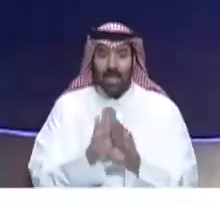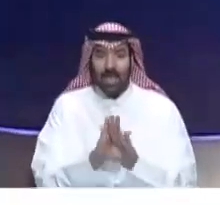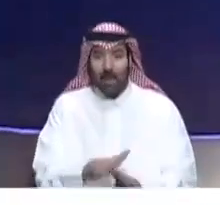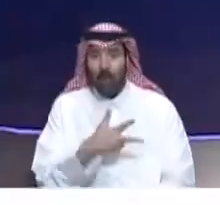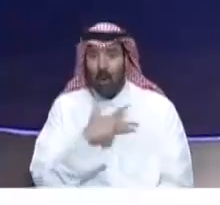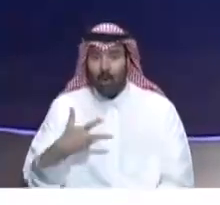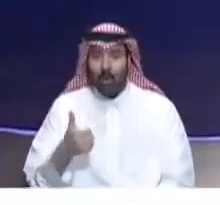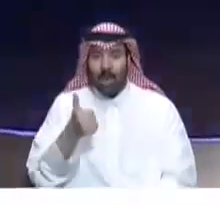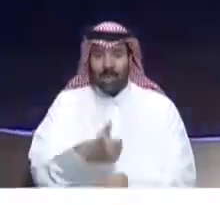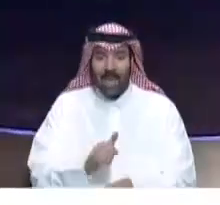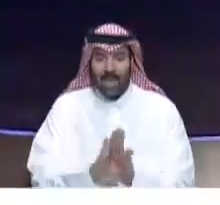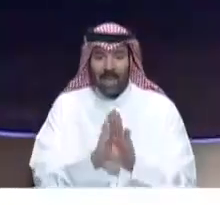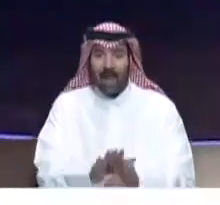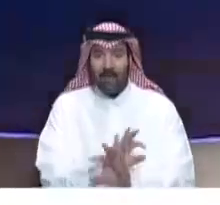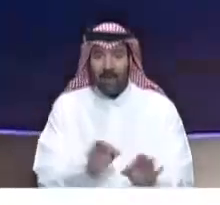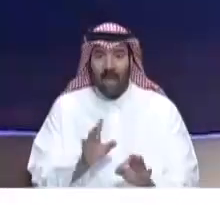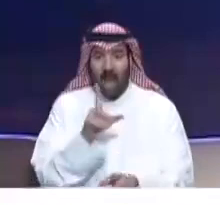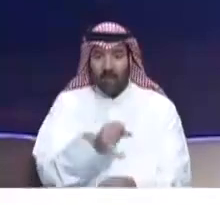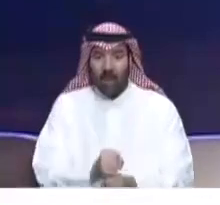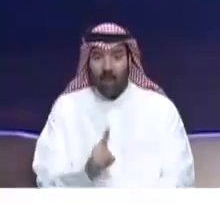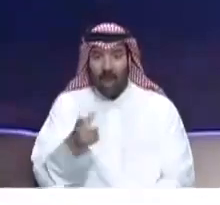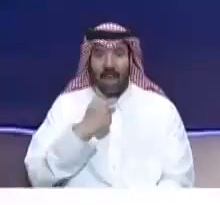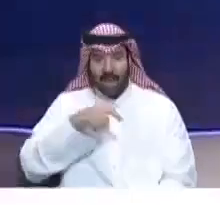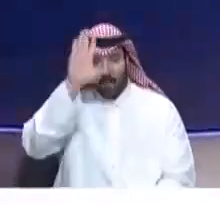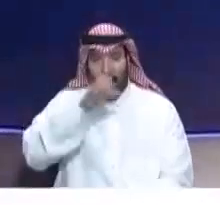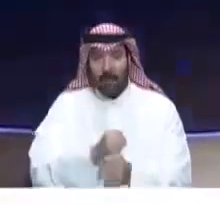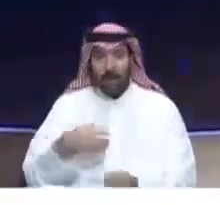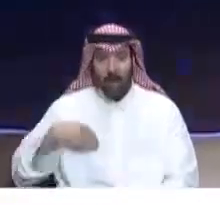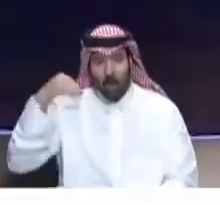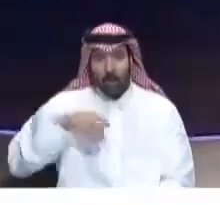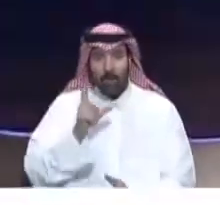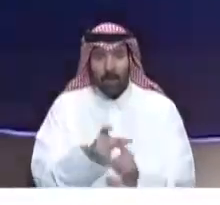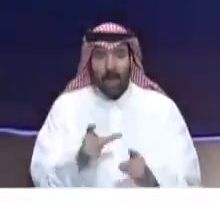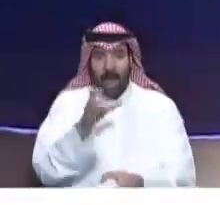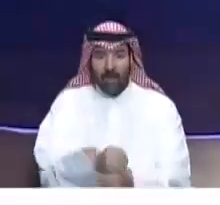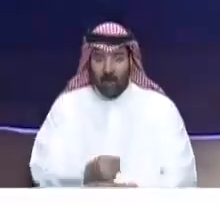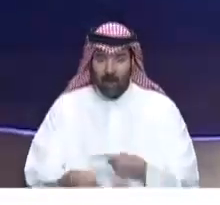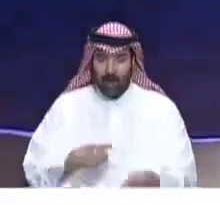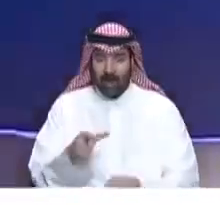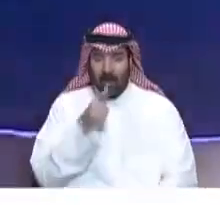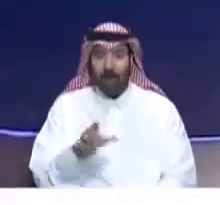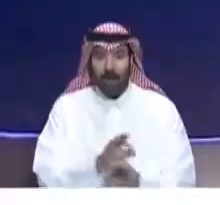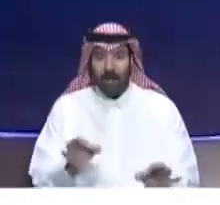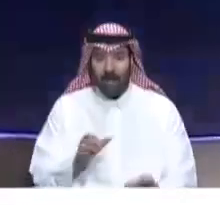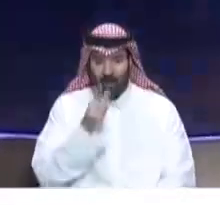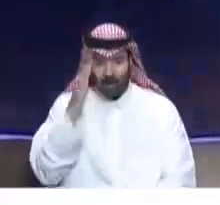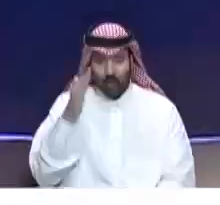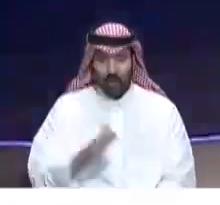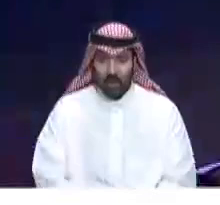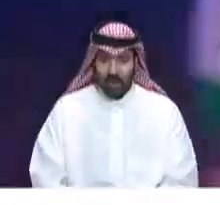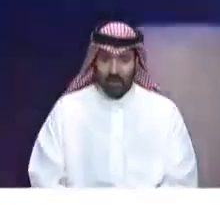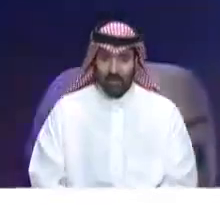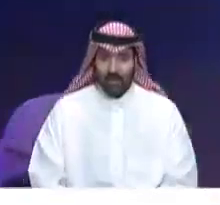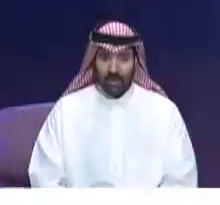السخي من حكومتنا الرشيدة حفظها الله، ونشكر لكم دوركم البارز جدا في إظهار مثل هذه الفعاليات. شكرا عبد